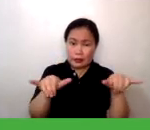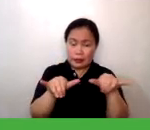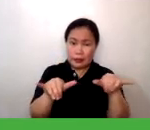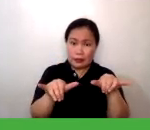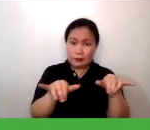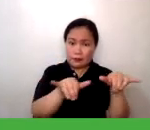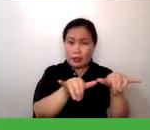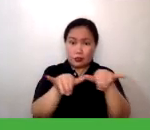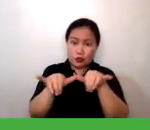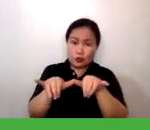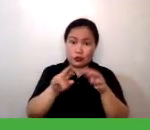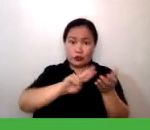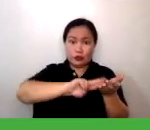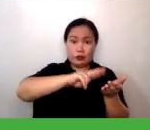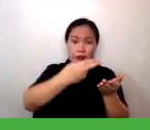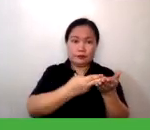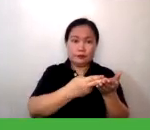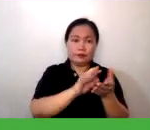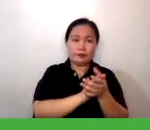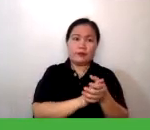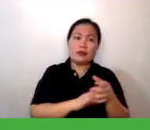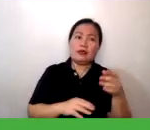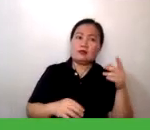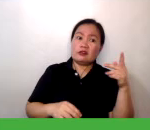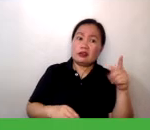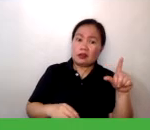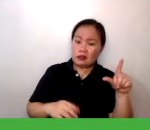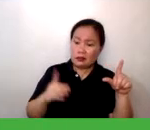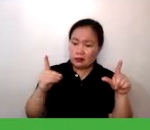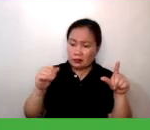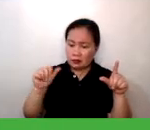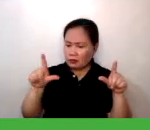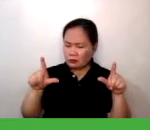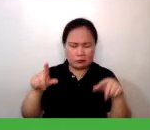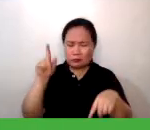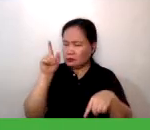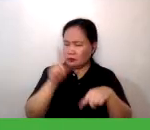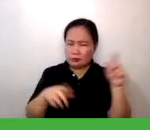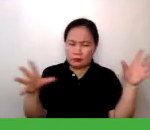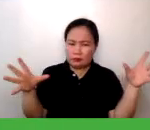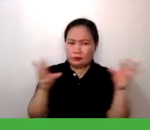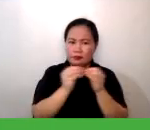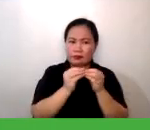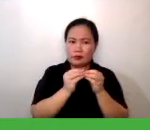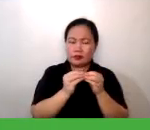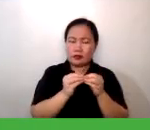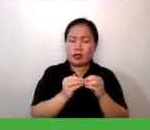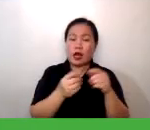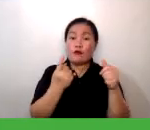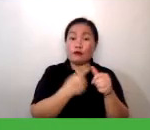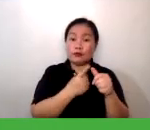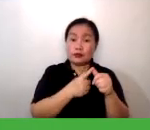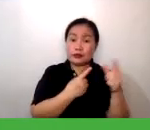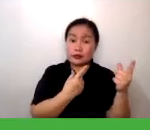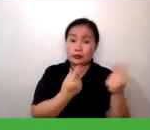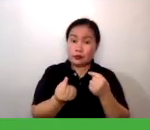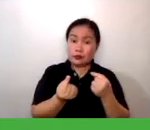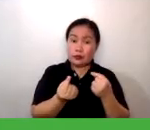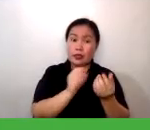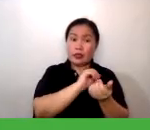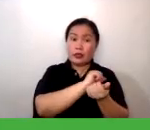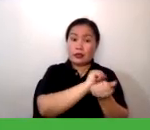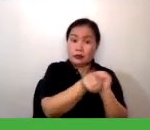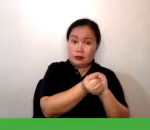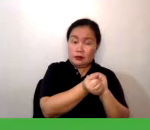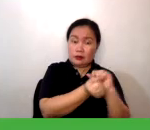Okay? So, dapat pareho ng units. So, kung meron ka ditong nakakilo, hindi mo siya pwedeng ma-convert pa dyan. So,